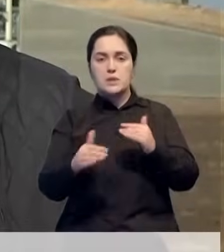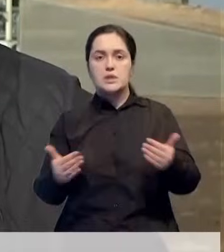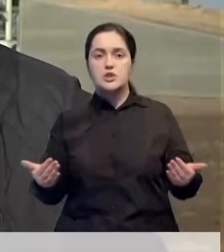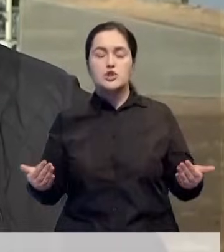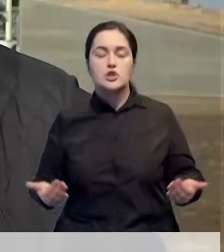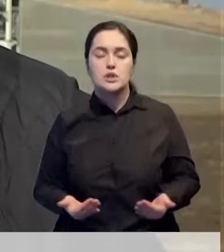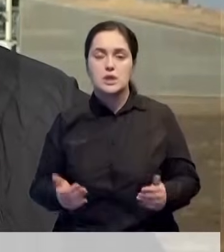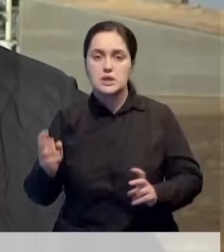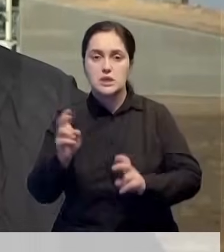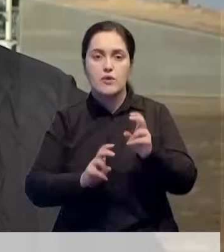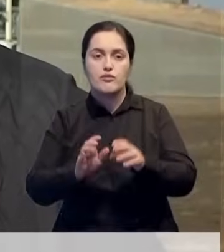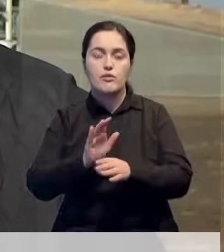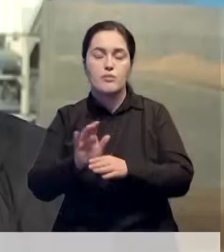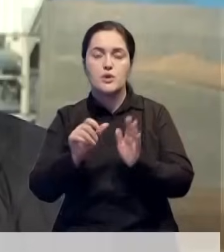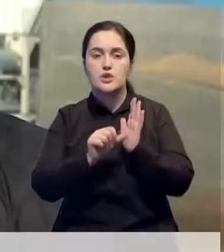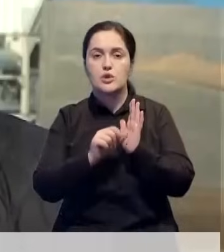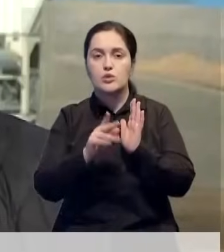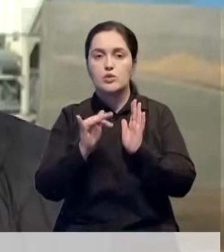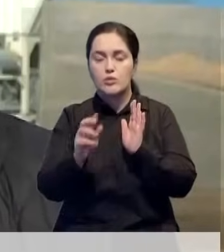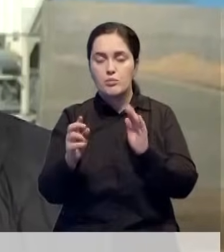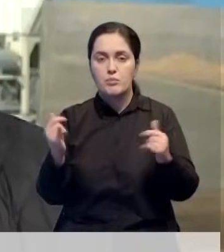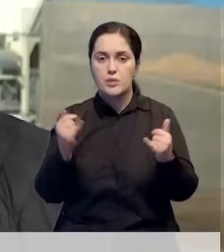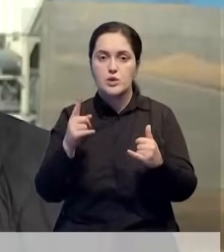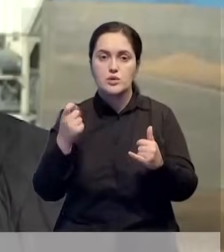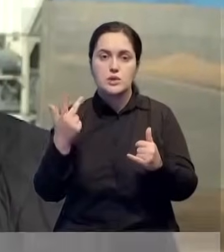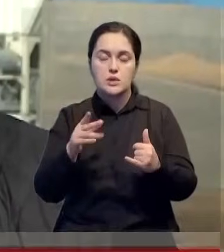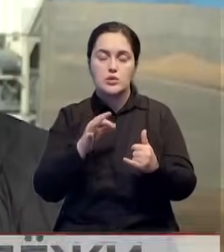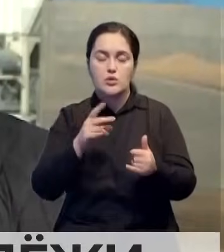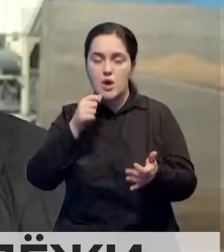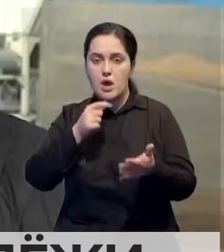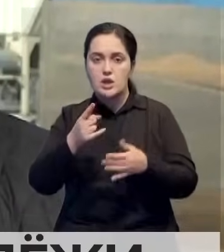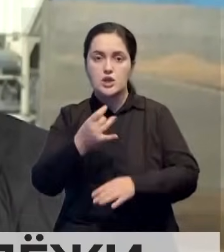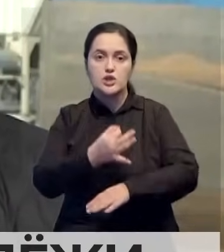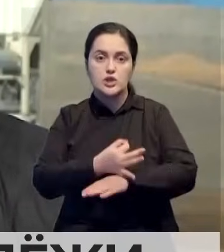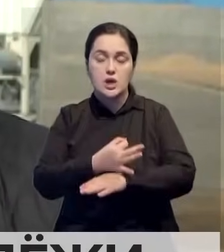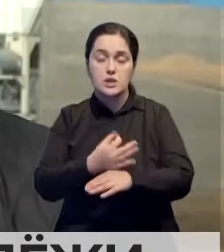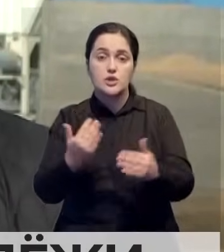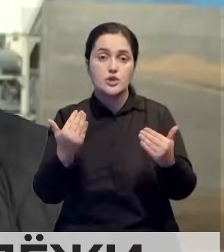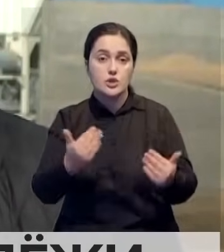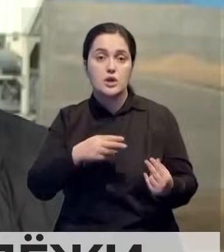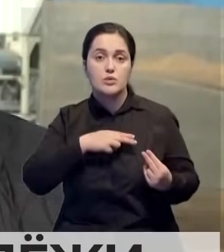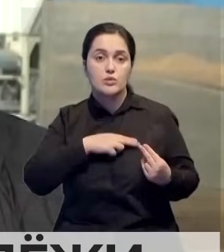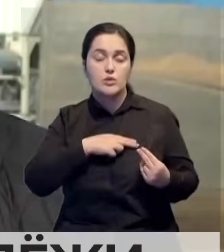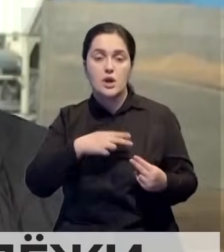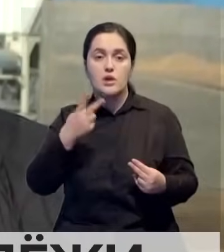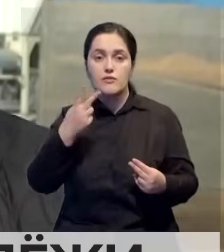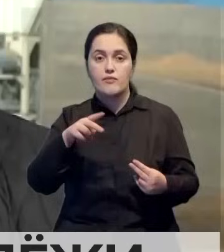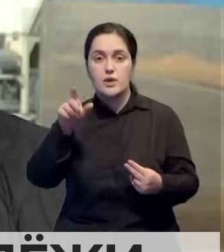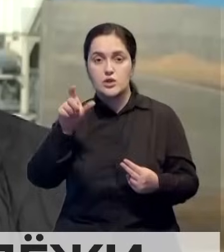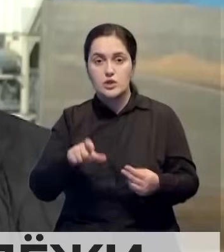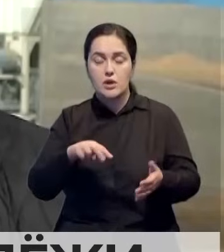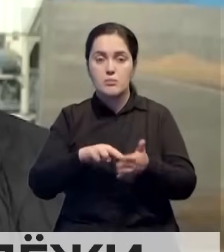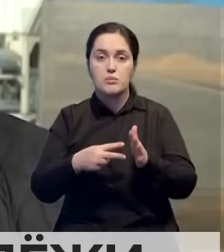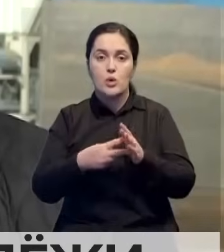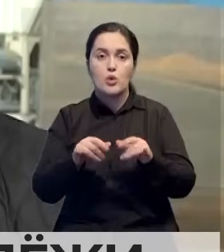завод выпускает 60 кубов бетона и 130 тонн асфальта в час. Сейчас на предприятии трудятся 20 человек. В планах